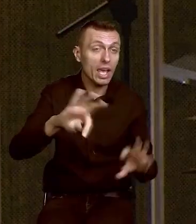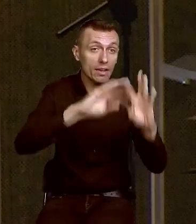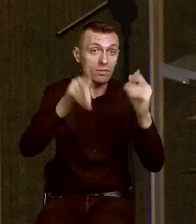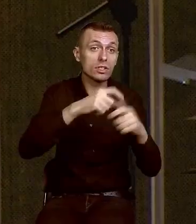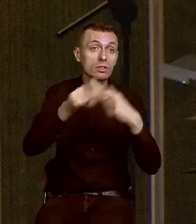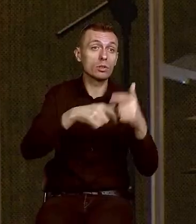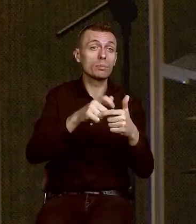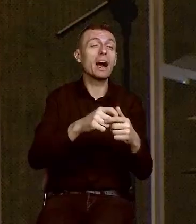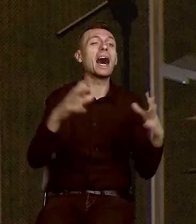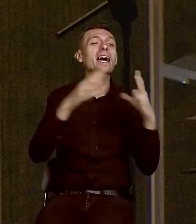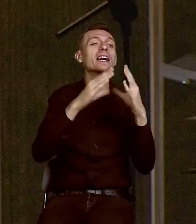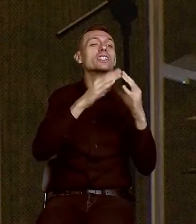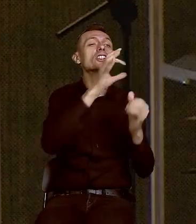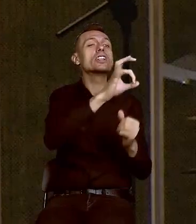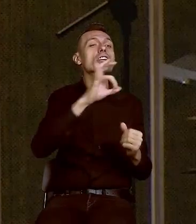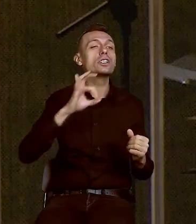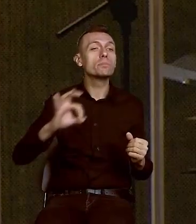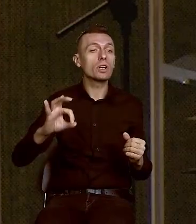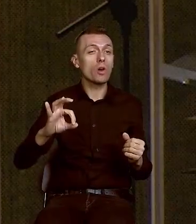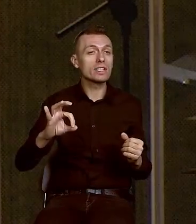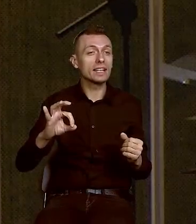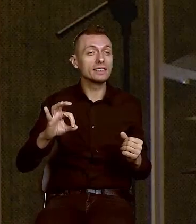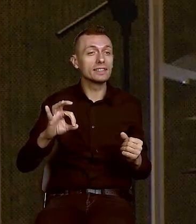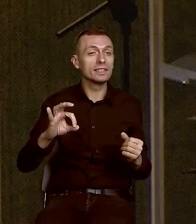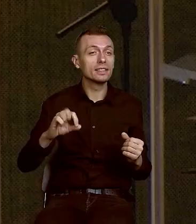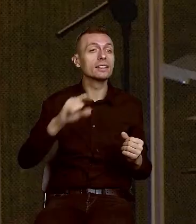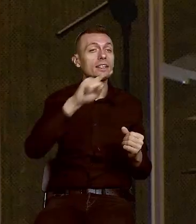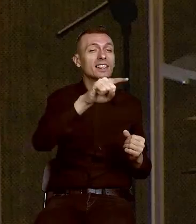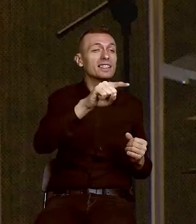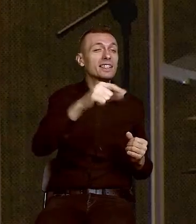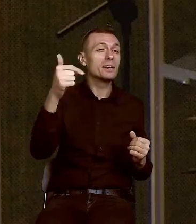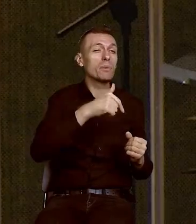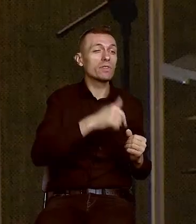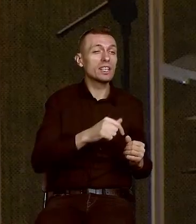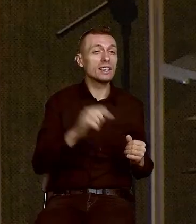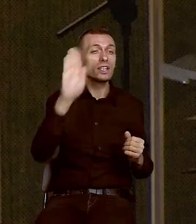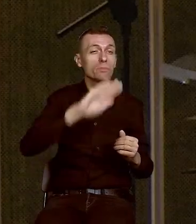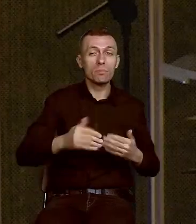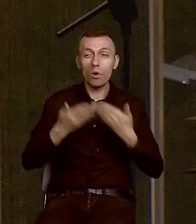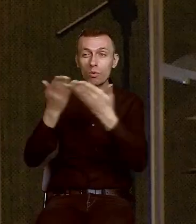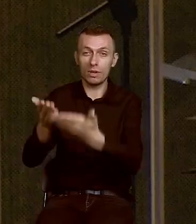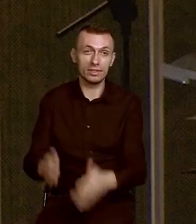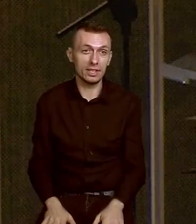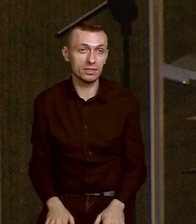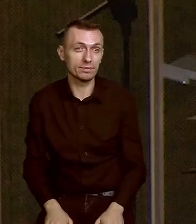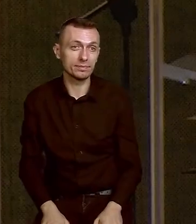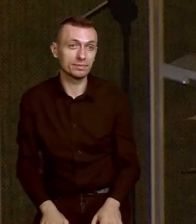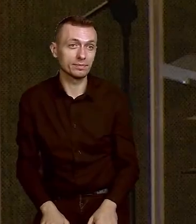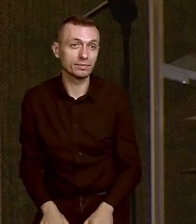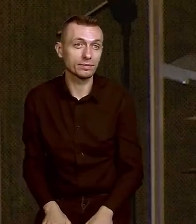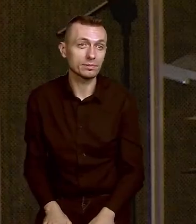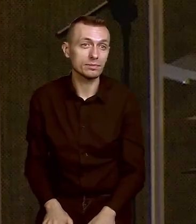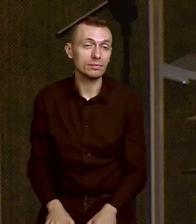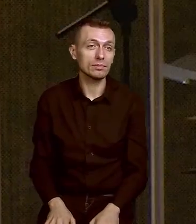Testament. No to Bóg mówi, skoro uważasz, że dziesięcina to Stary Testament, to będę z tobą w każdym czasie, też jest Stary